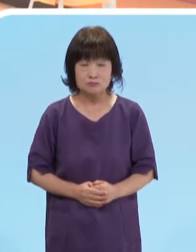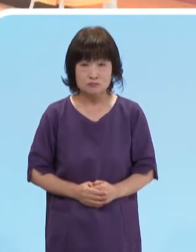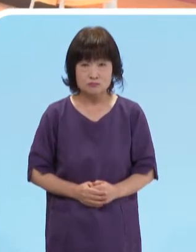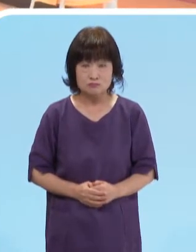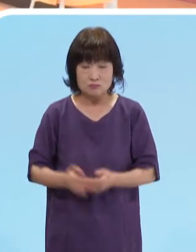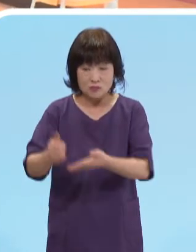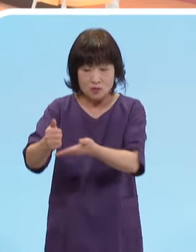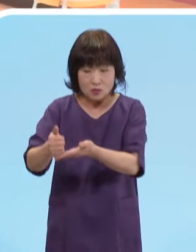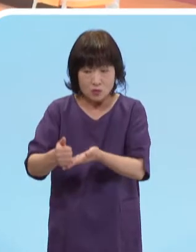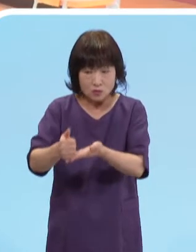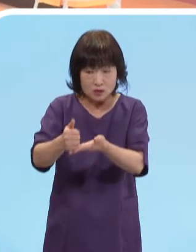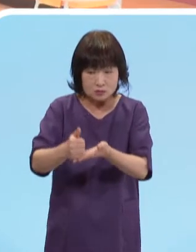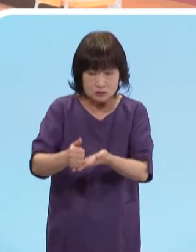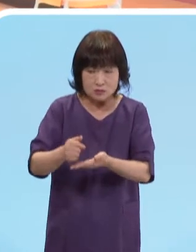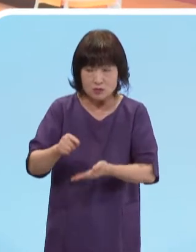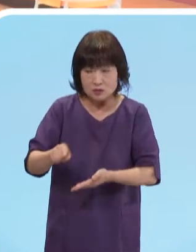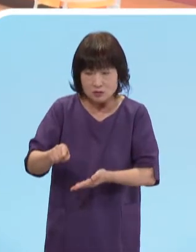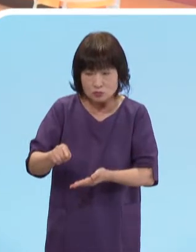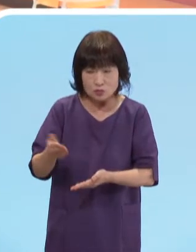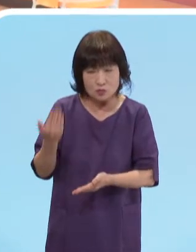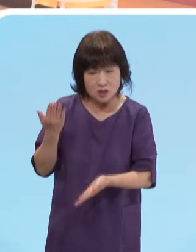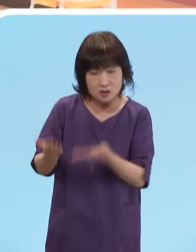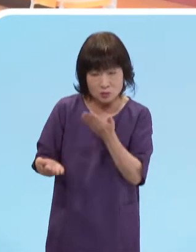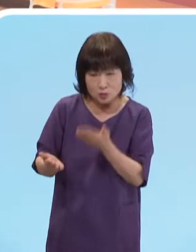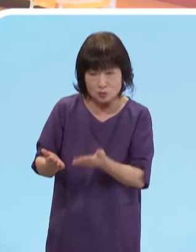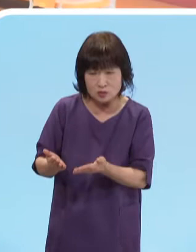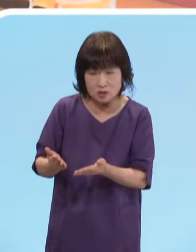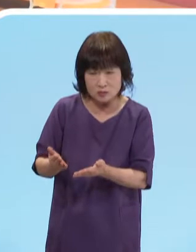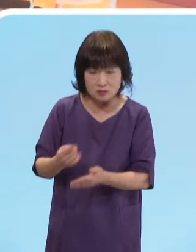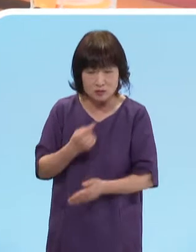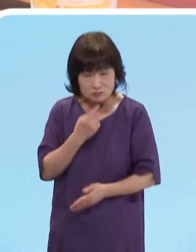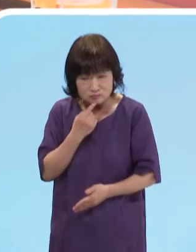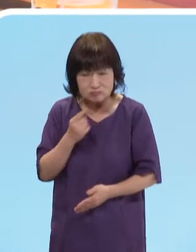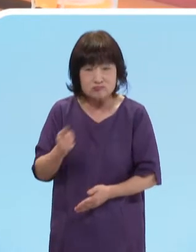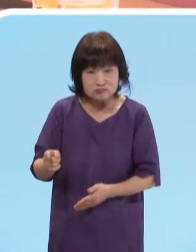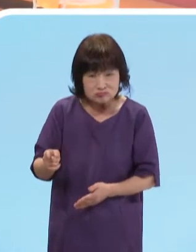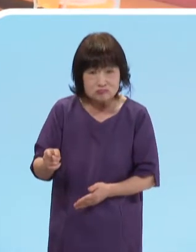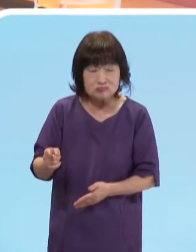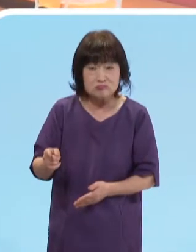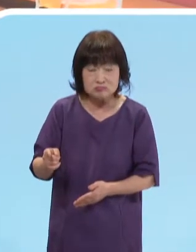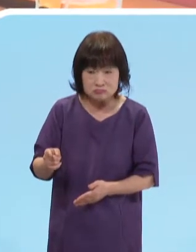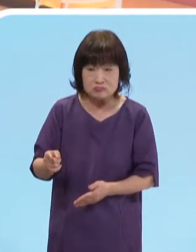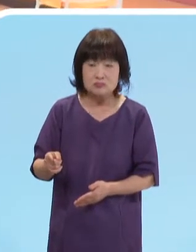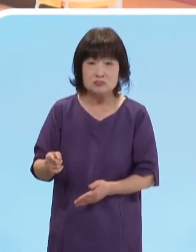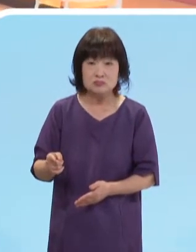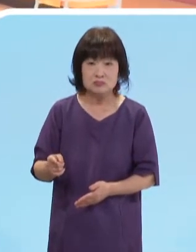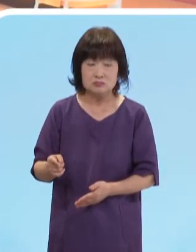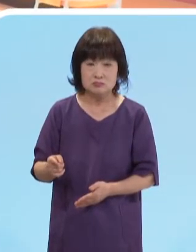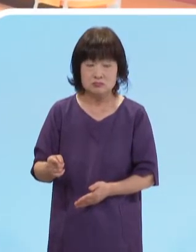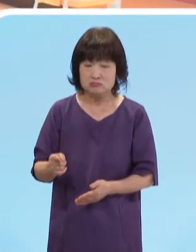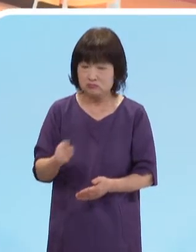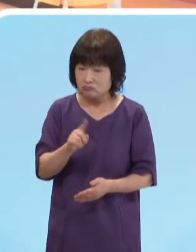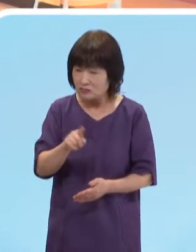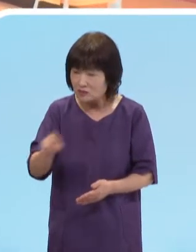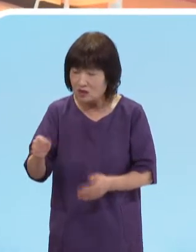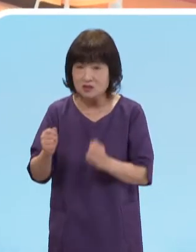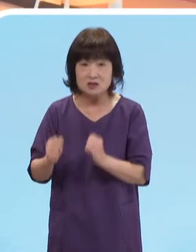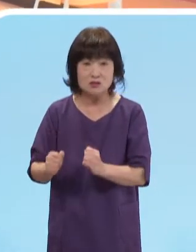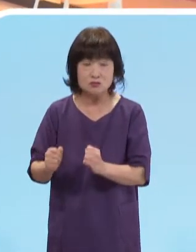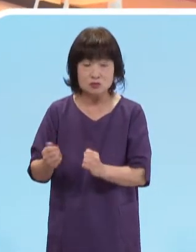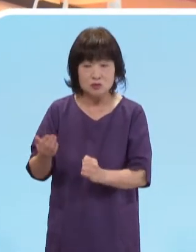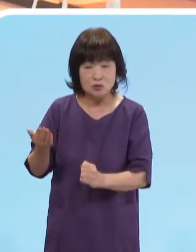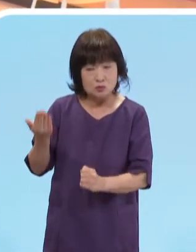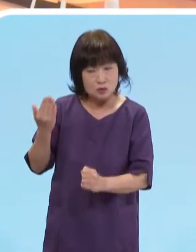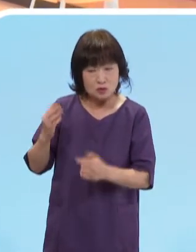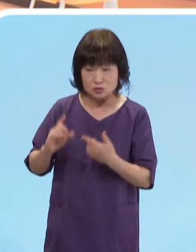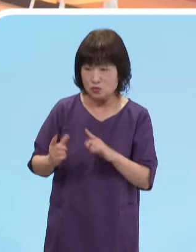ちょっと変わったよねっていう組合員さんが多くいまして、で、昔はあんなんじゃなかった